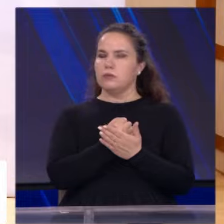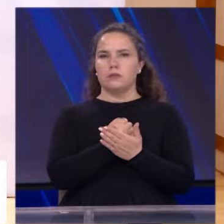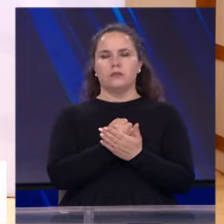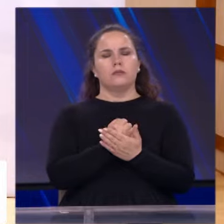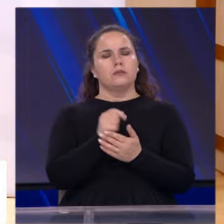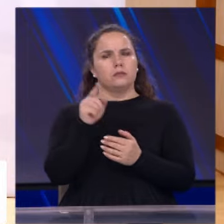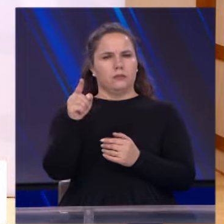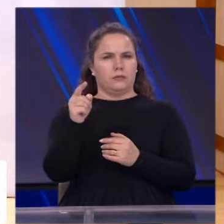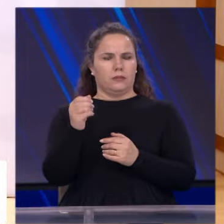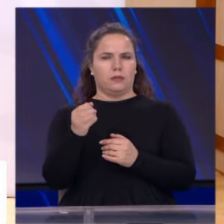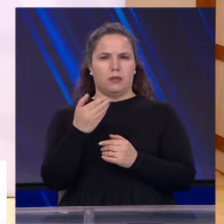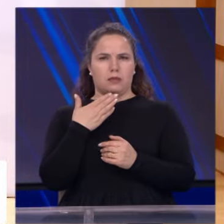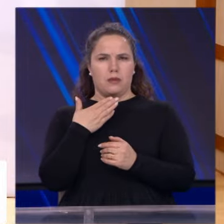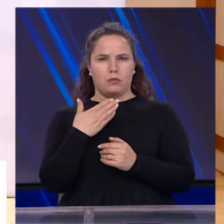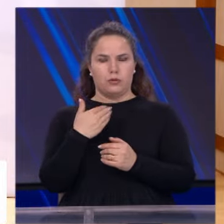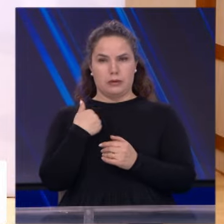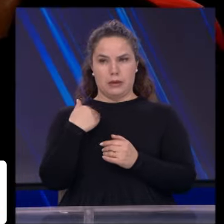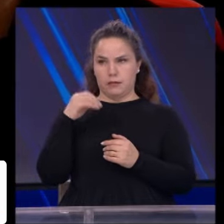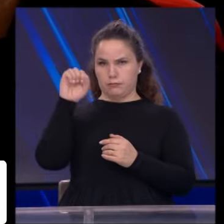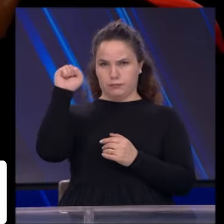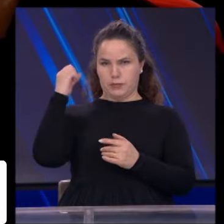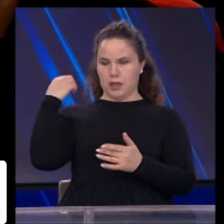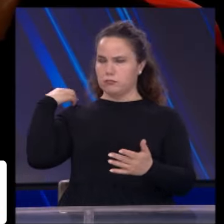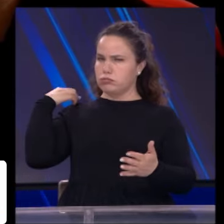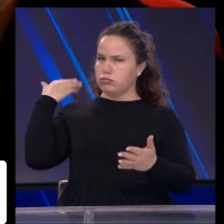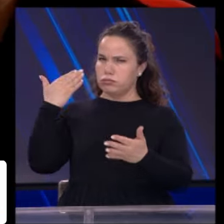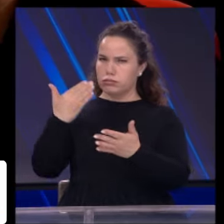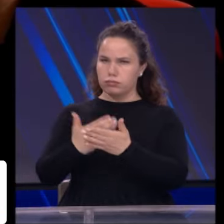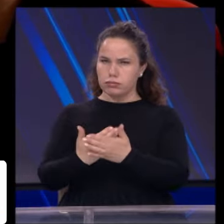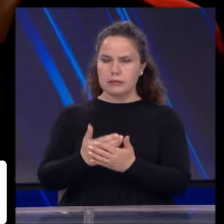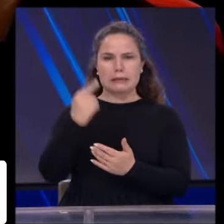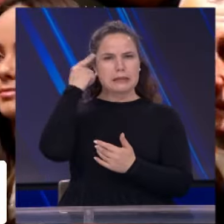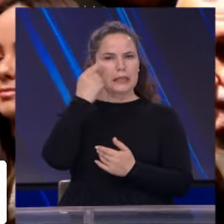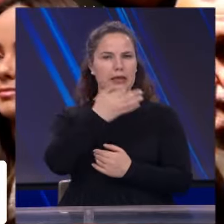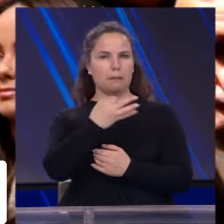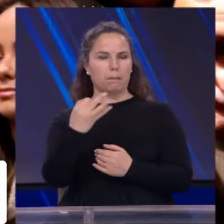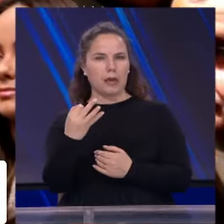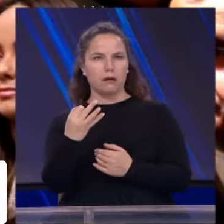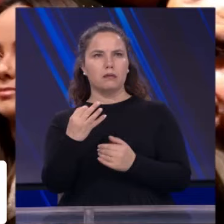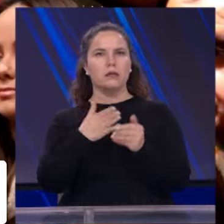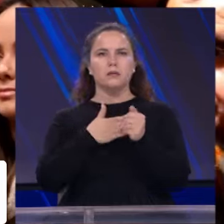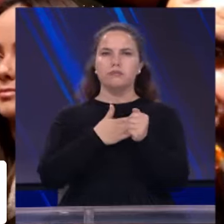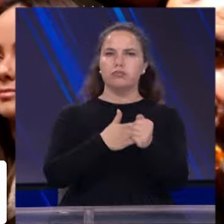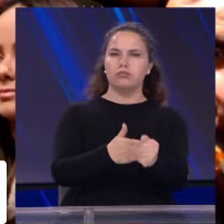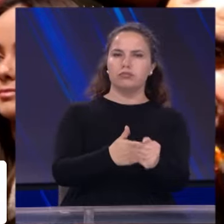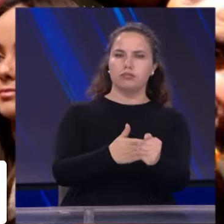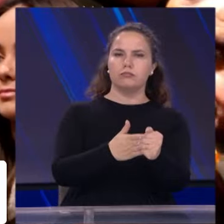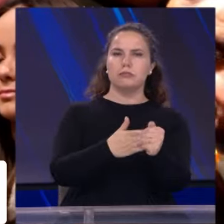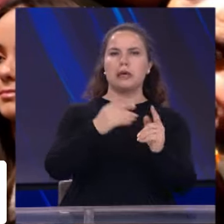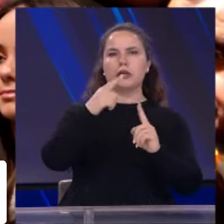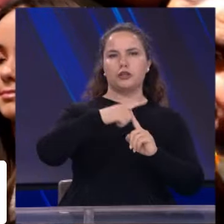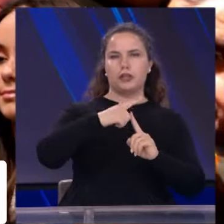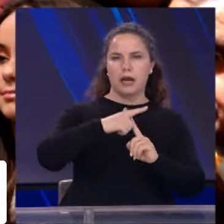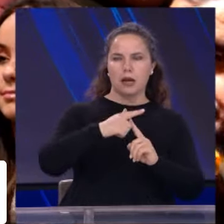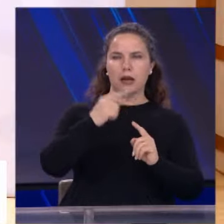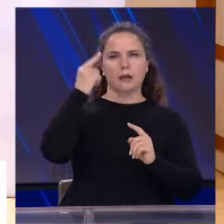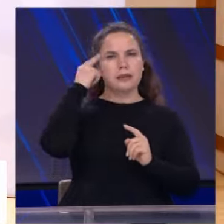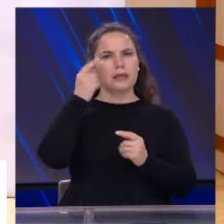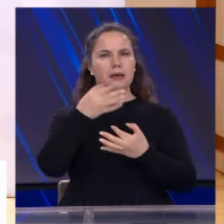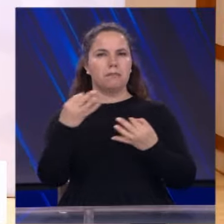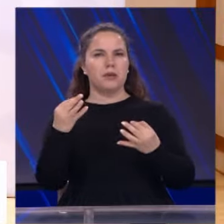Veliaj nënvizoi se PS ka treguar në drejtimin e vendit dhe të bashkisë se di të bëj punë dhe të jetë pranë qytetarëve. Por ne kthehemi me kokën lartë sepse